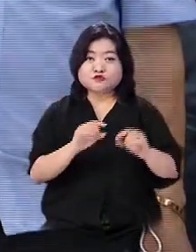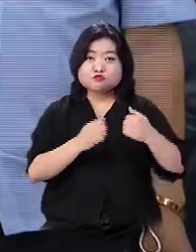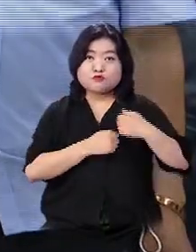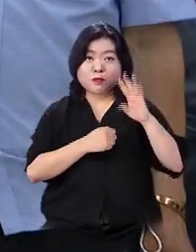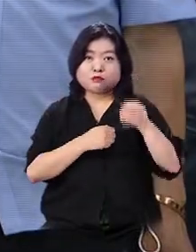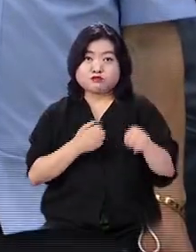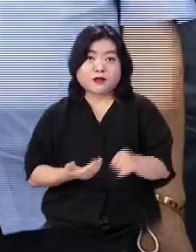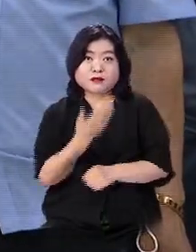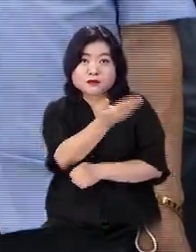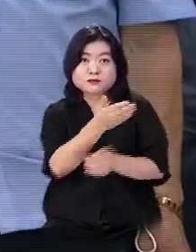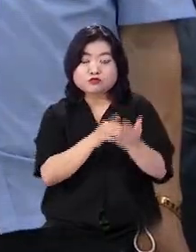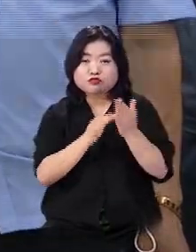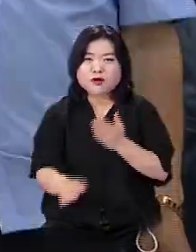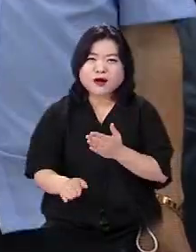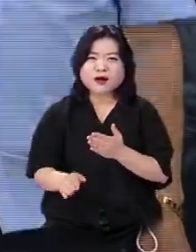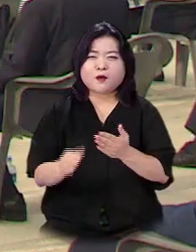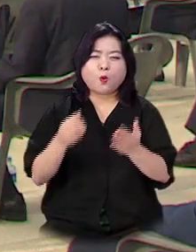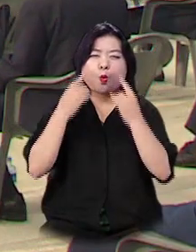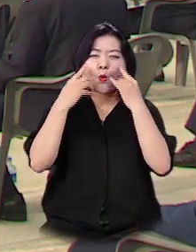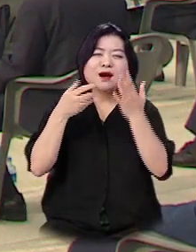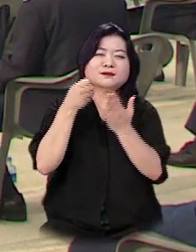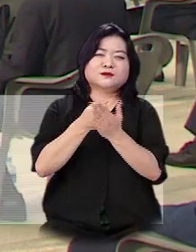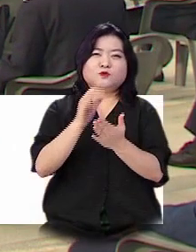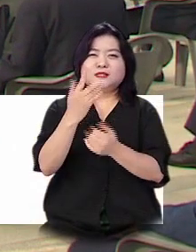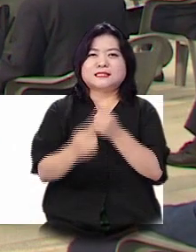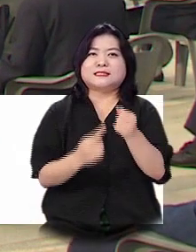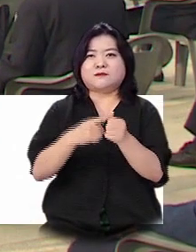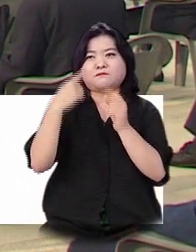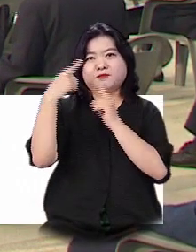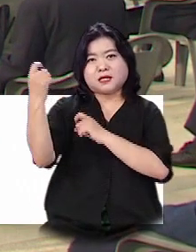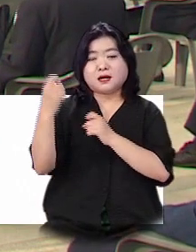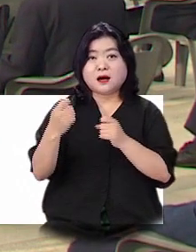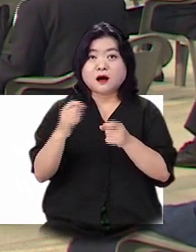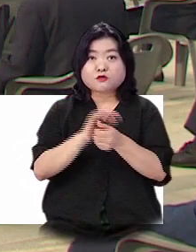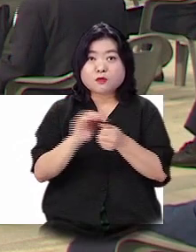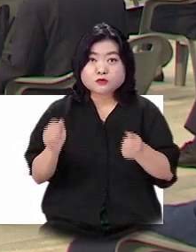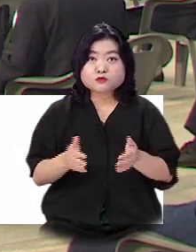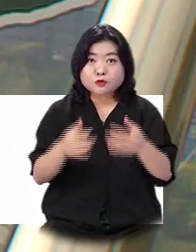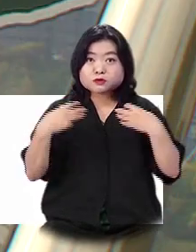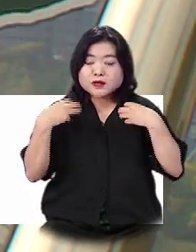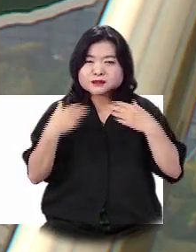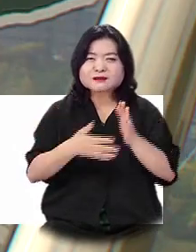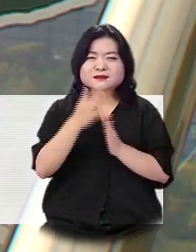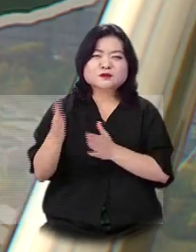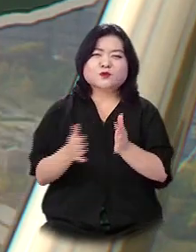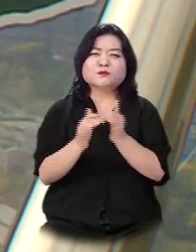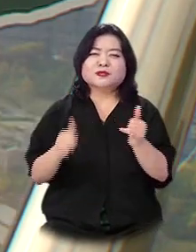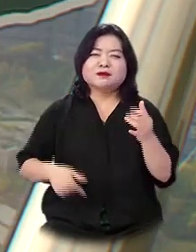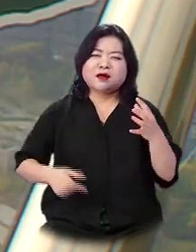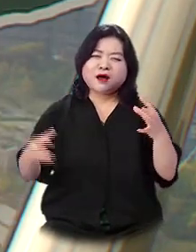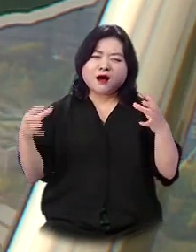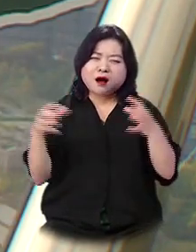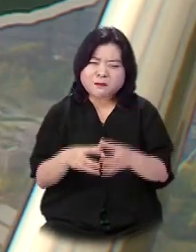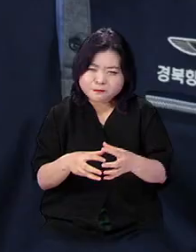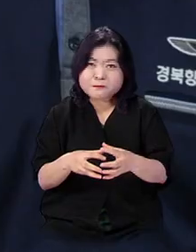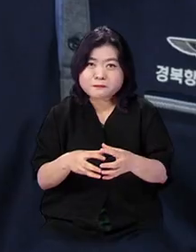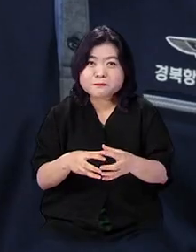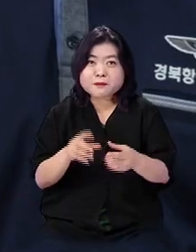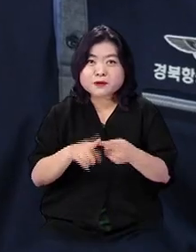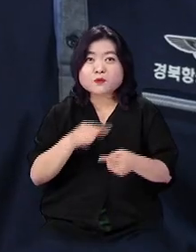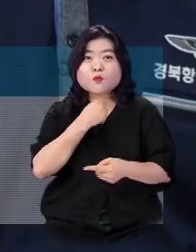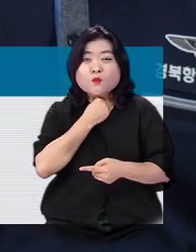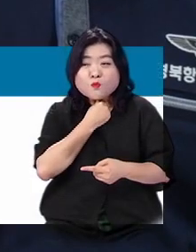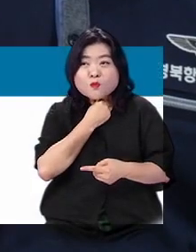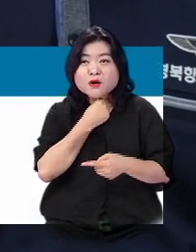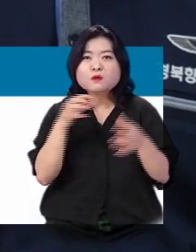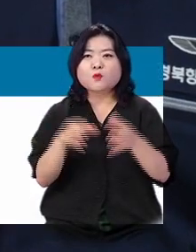통합신공항 이전이 확정된 지 꼭 1년. 경북도청에서 통합신공항에 대한 시도민의 열망이 다시 한번 모였습니다.